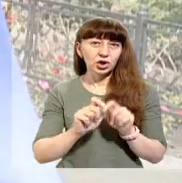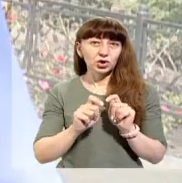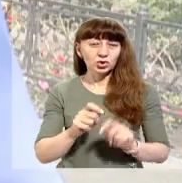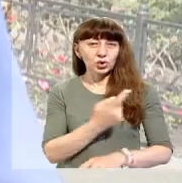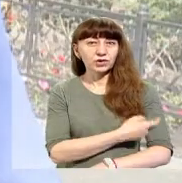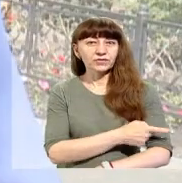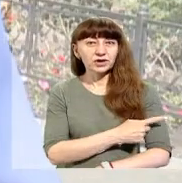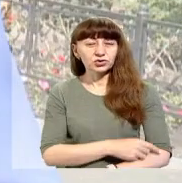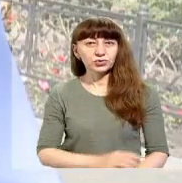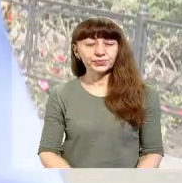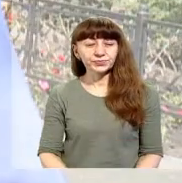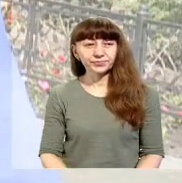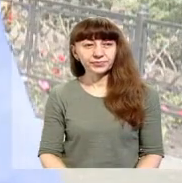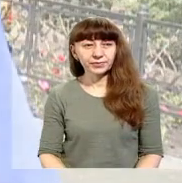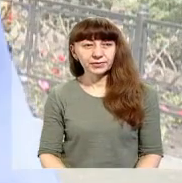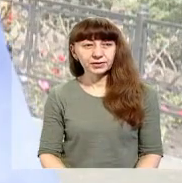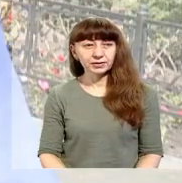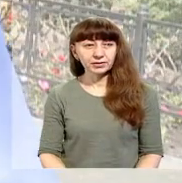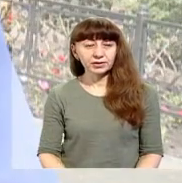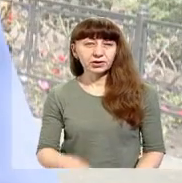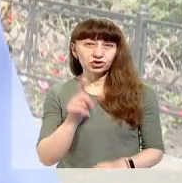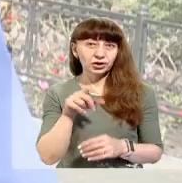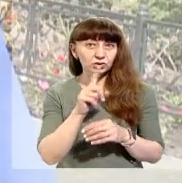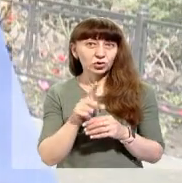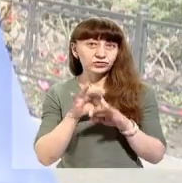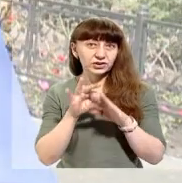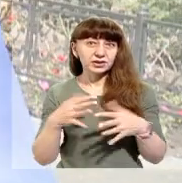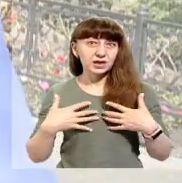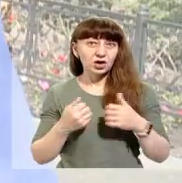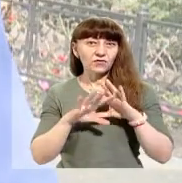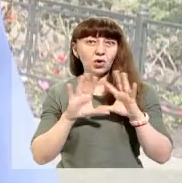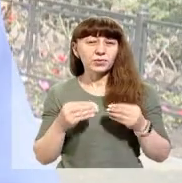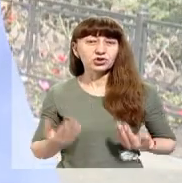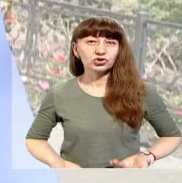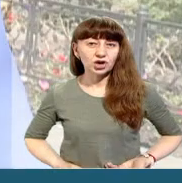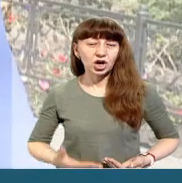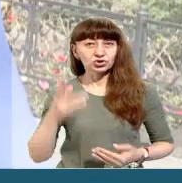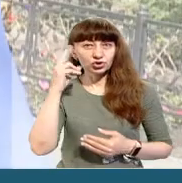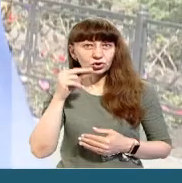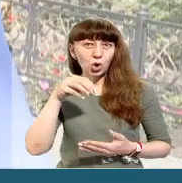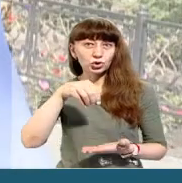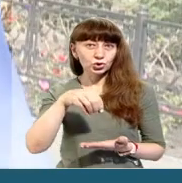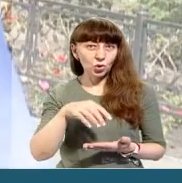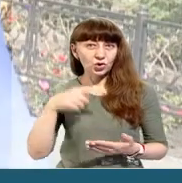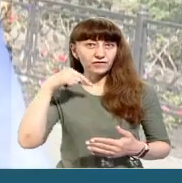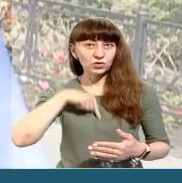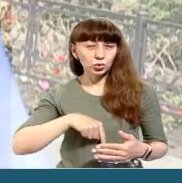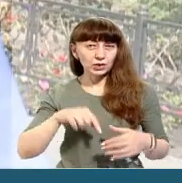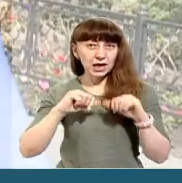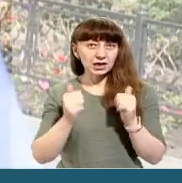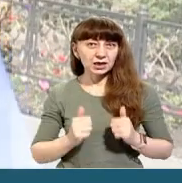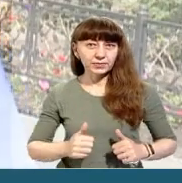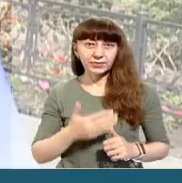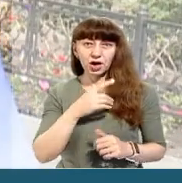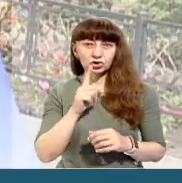Гипотензиялық дәрілерге ғана сенуге болмайды. Сонымен қатар адам салауатты өмір салтын ұстануы керек. Күнделікті тағамында тұз мөлшері 3-5 граммнан